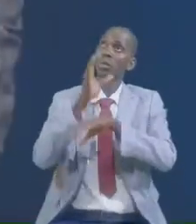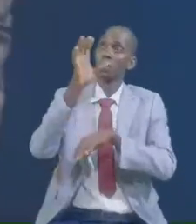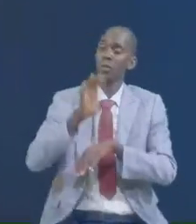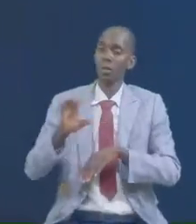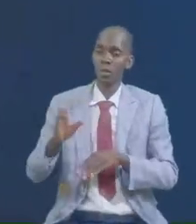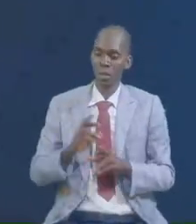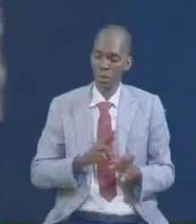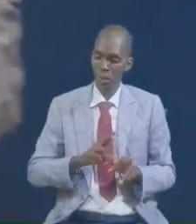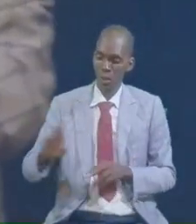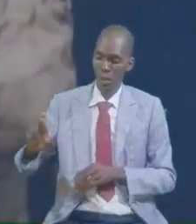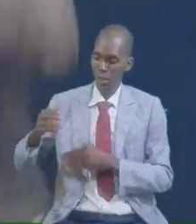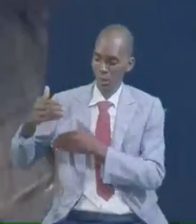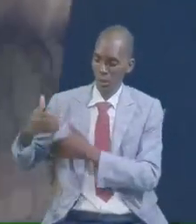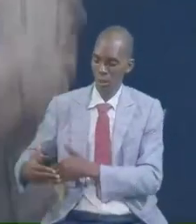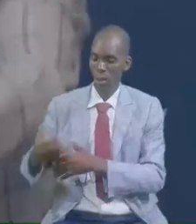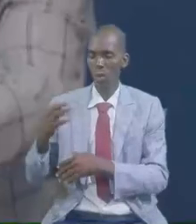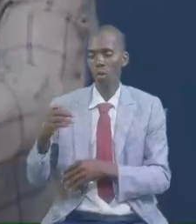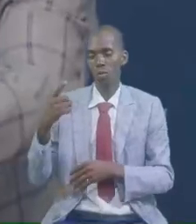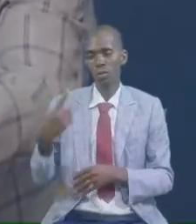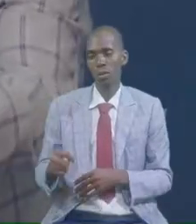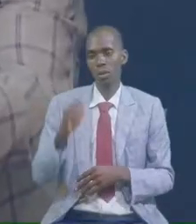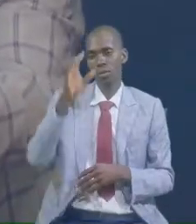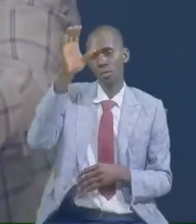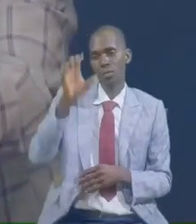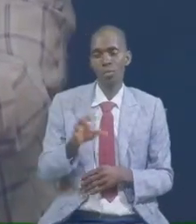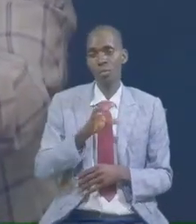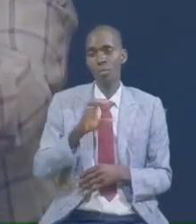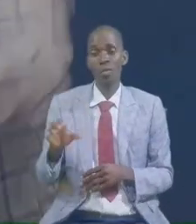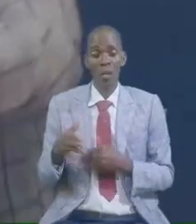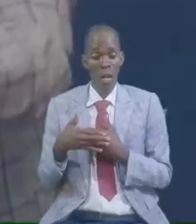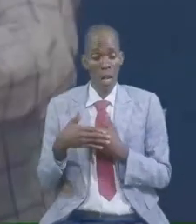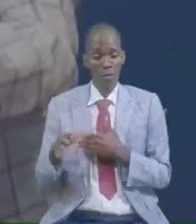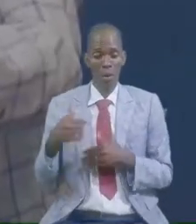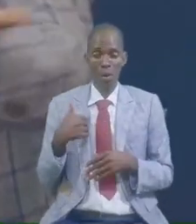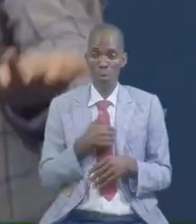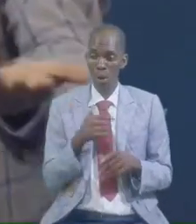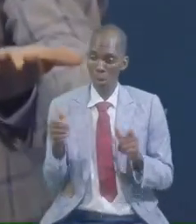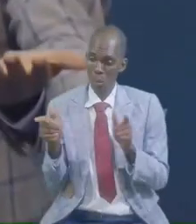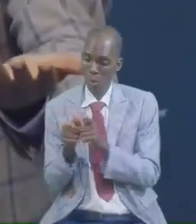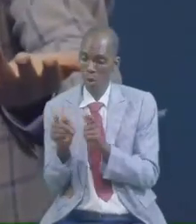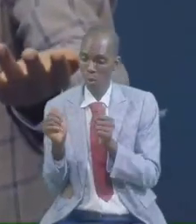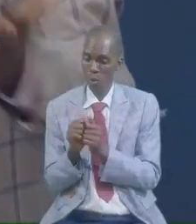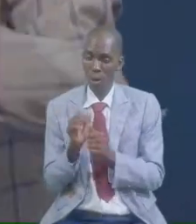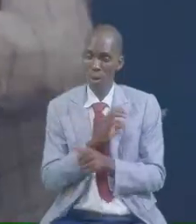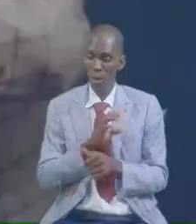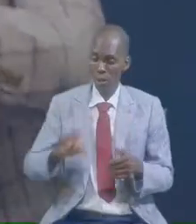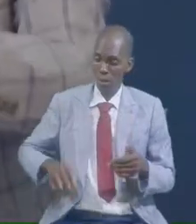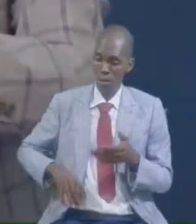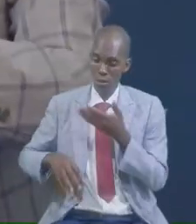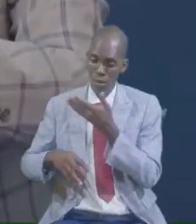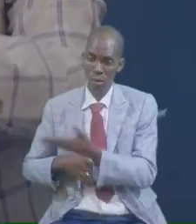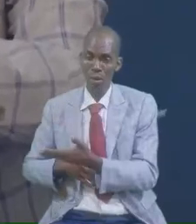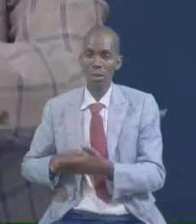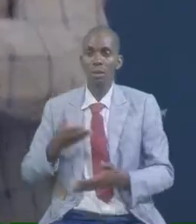croix, de ce côté droit maintenant. Après avoir rencontré Christ, il n'y a plus de cause pour la